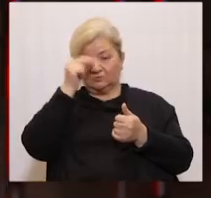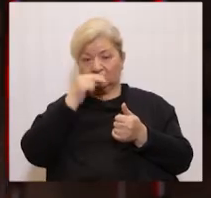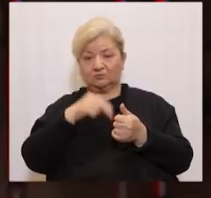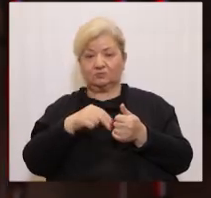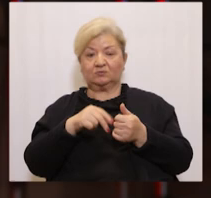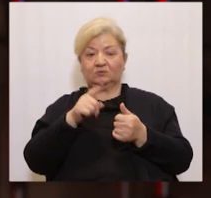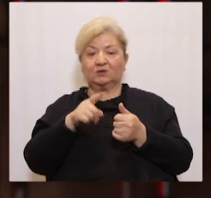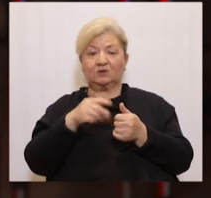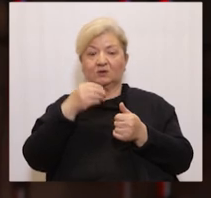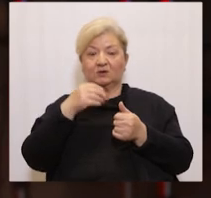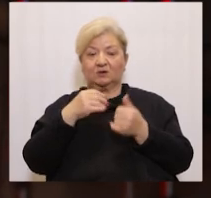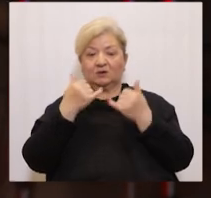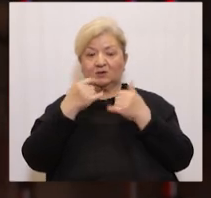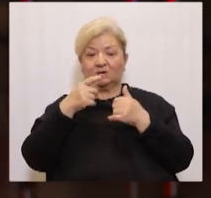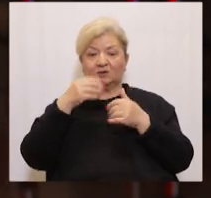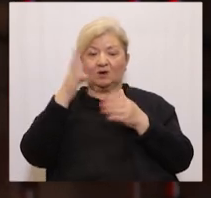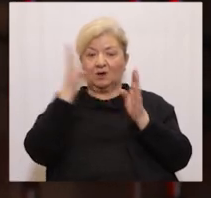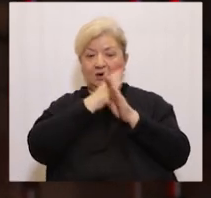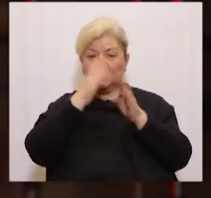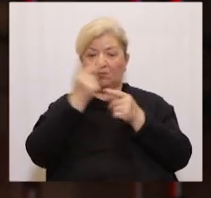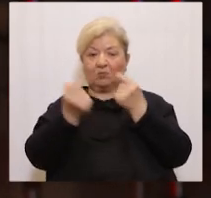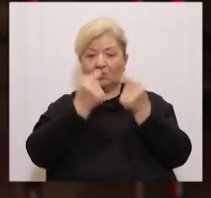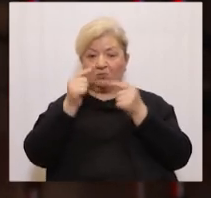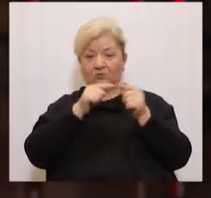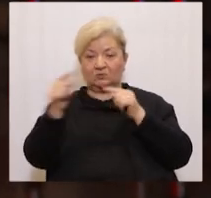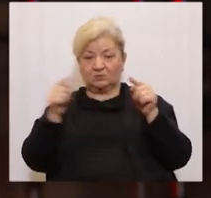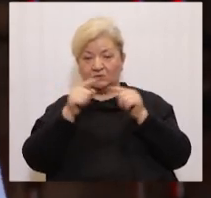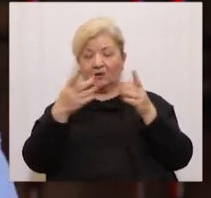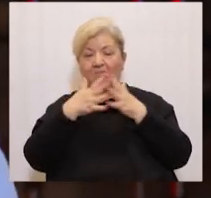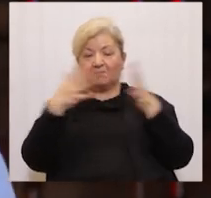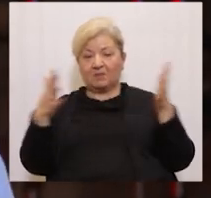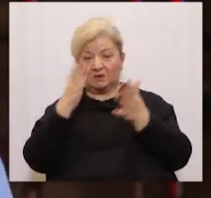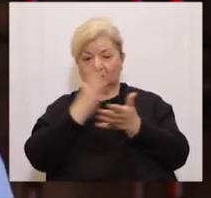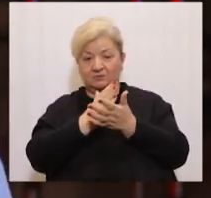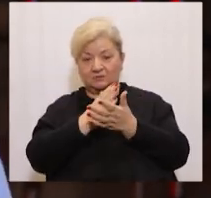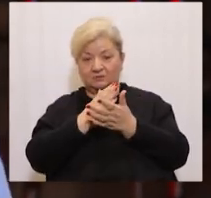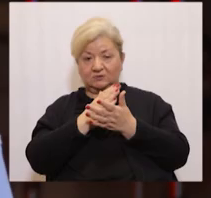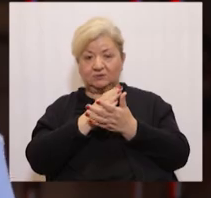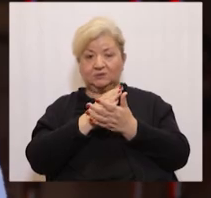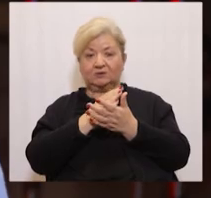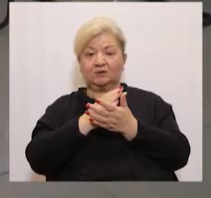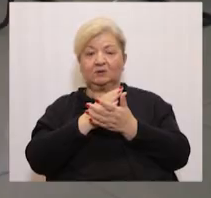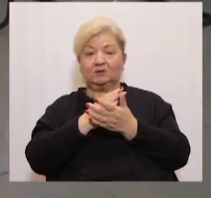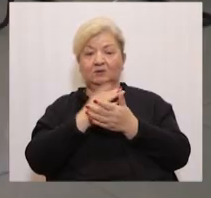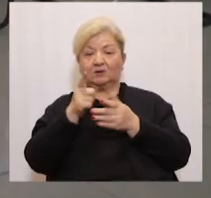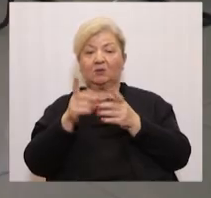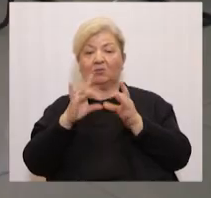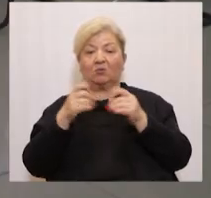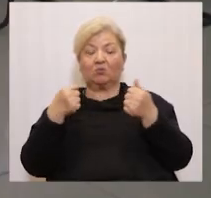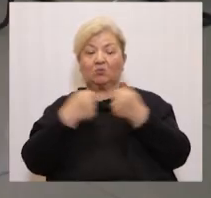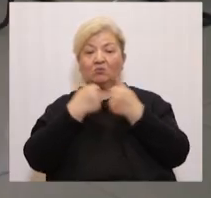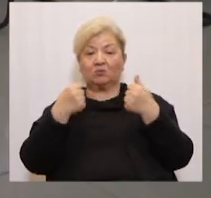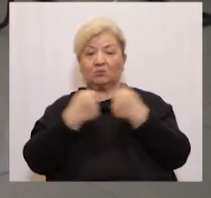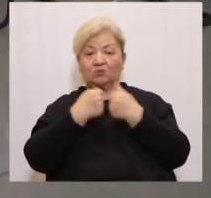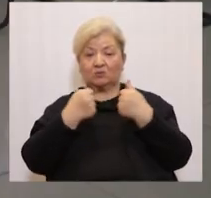შევისწავლეთ, რომ იდეალურ აირში მოლეკულებს შორის მანძილი გაცილებით მეტია მათ ზომაზე, ხოლო